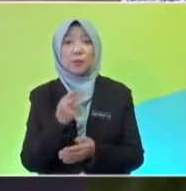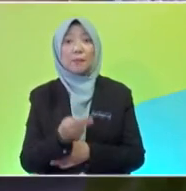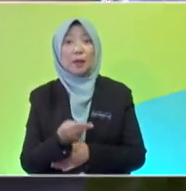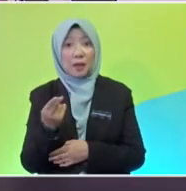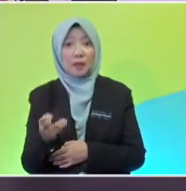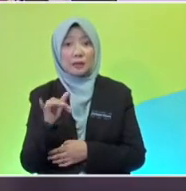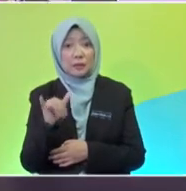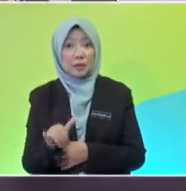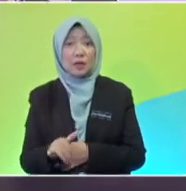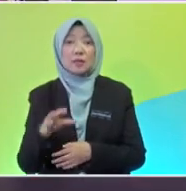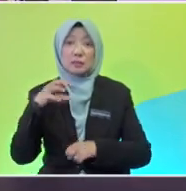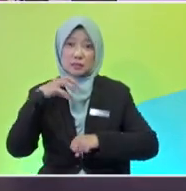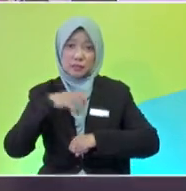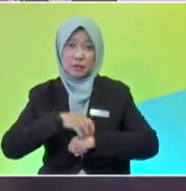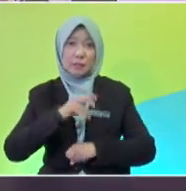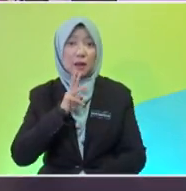air